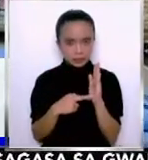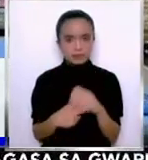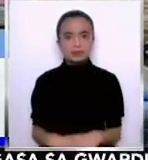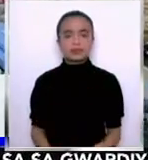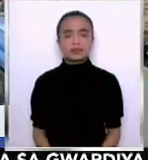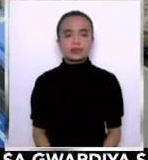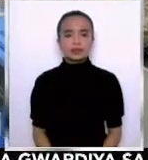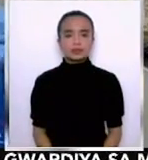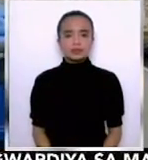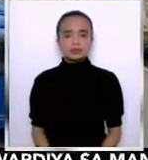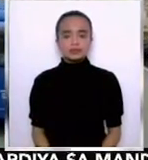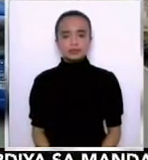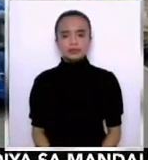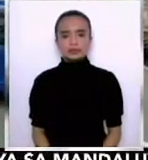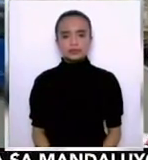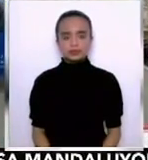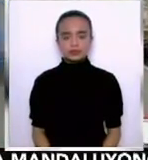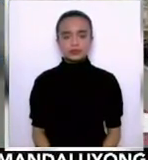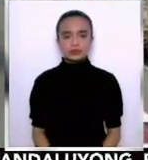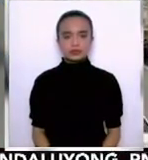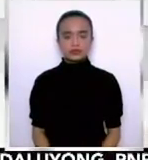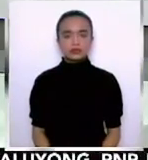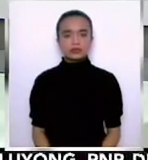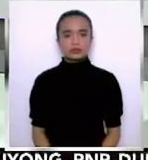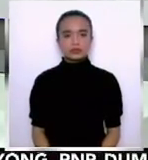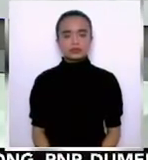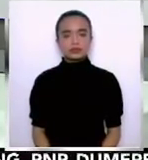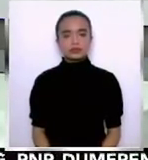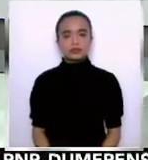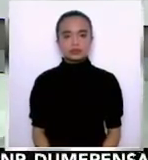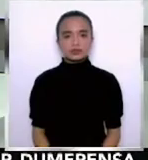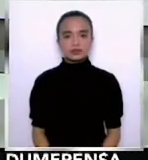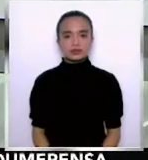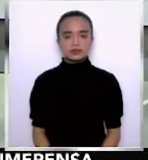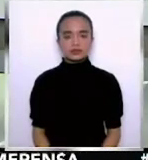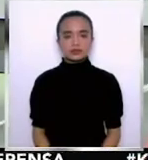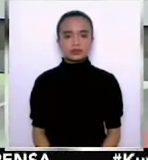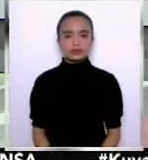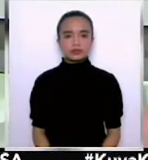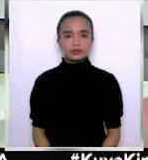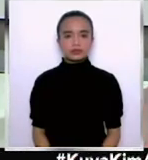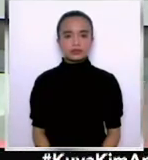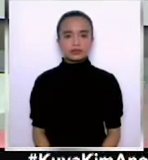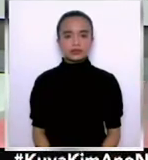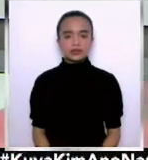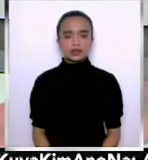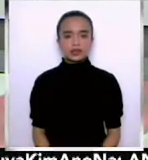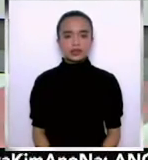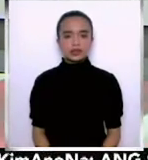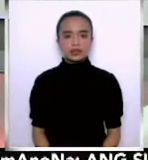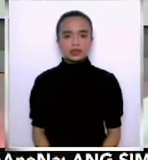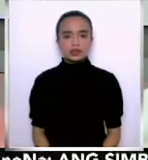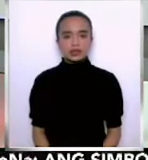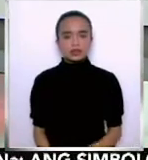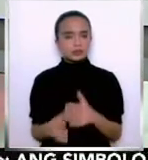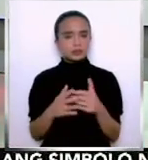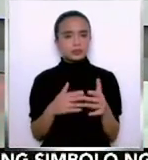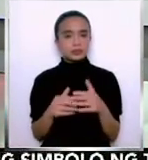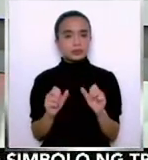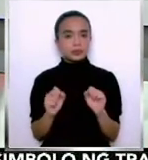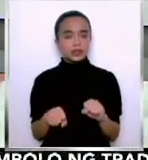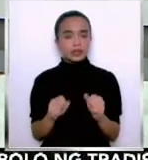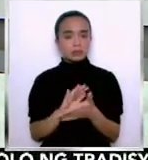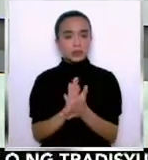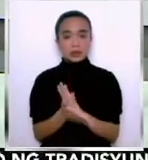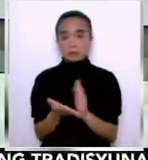Gaston nakatutok, 24 oras. Sa kabila ng posibleng pagdami ng malala at critical